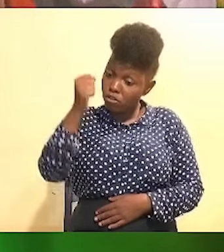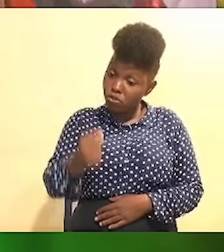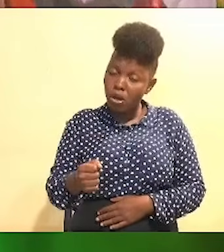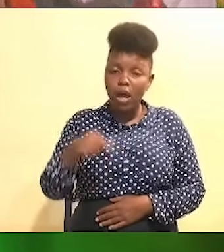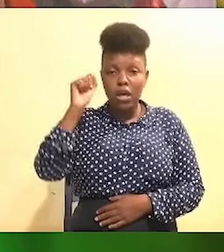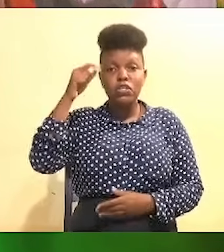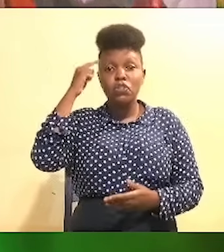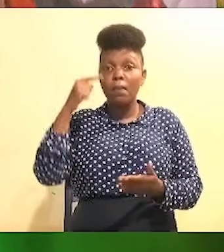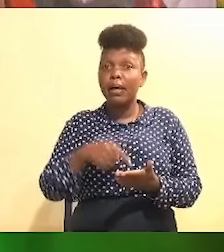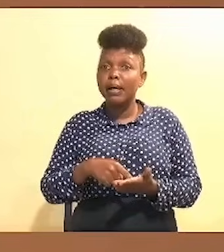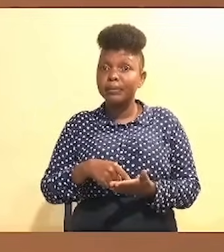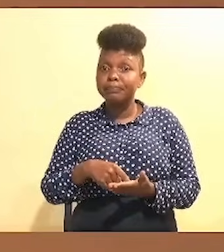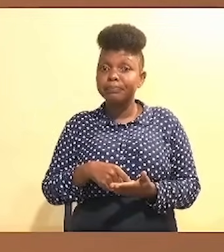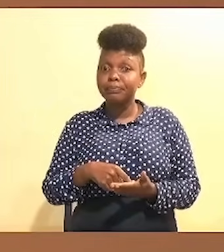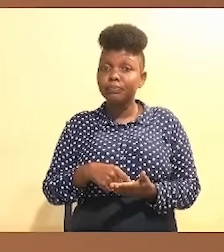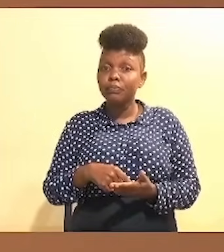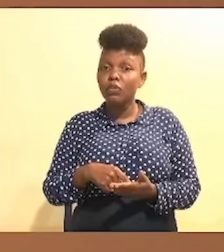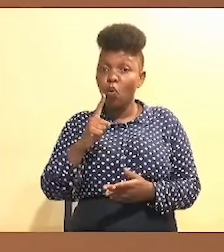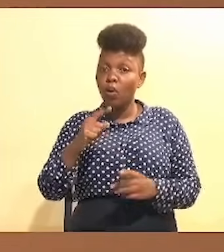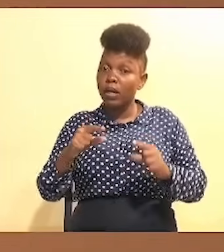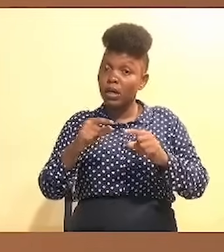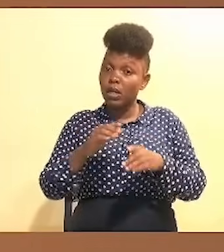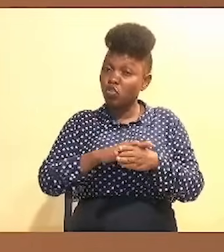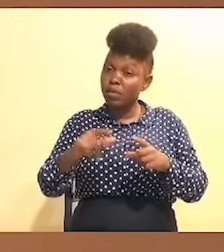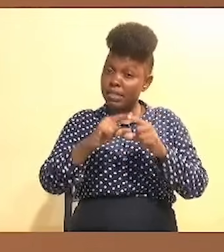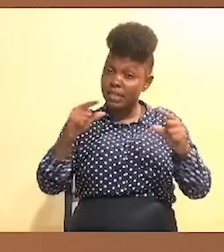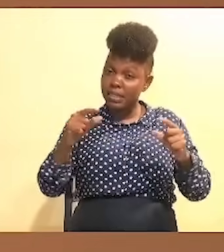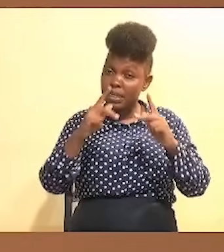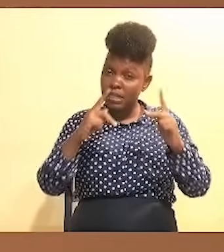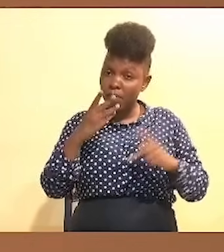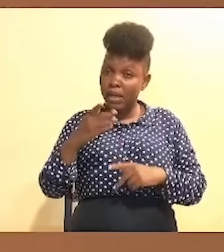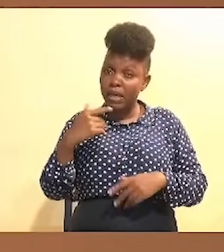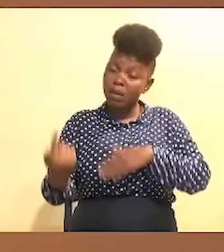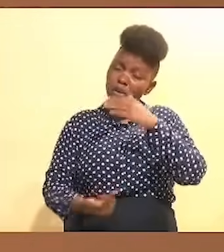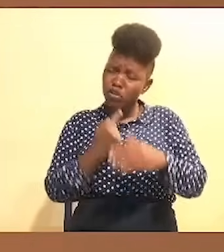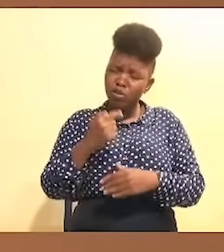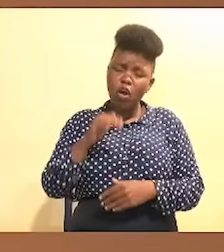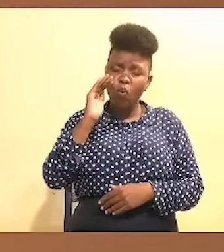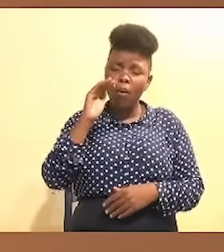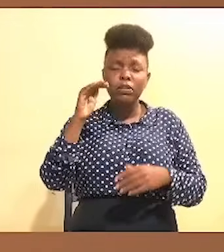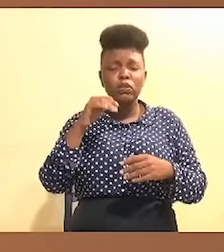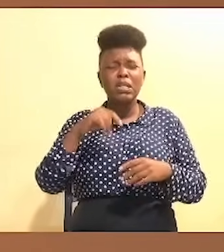Ndiyo maana baadhi ya wanandoa wanatumia sentensi kama hii. Nimechoka kukuambia jambo hilo kila siku.